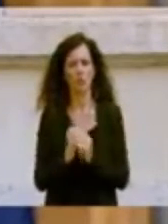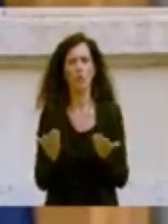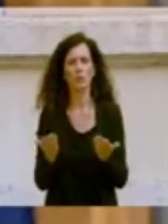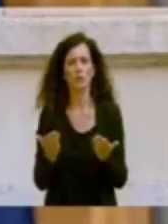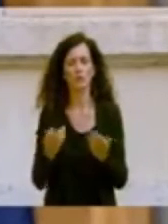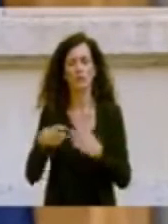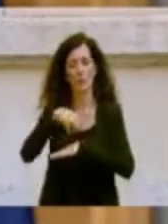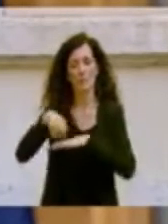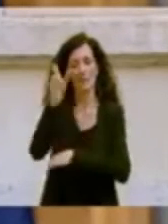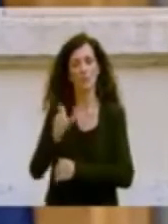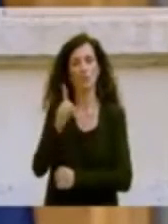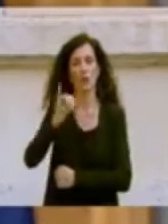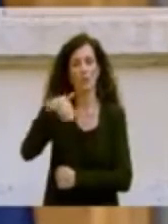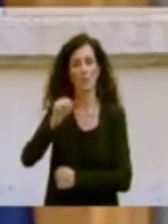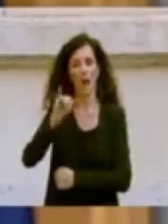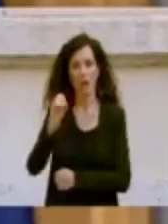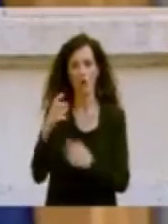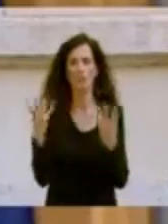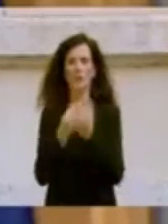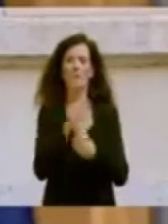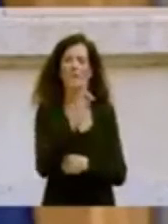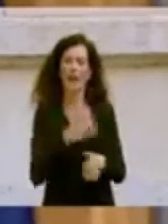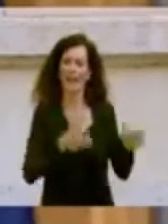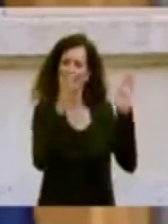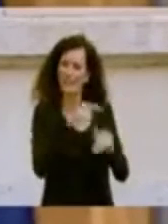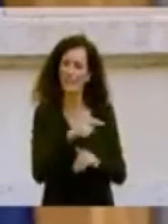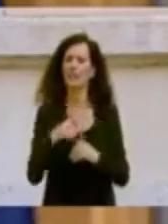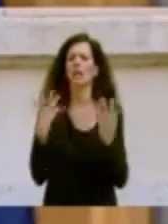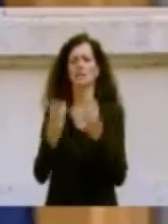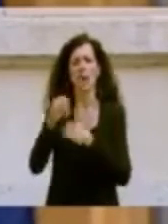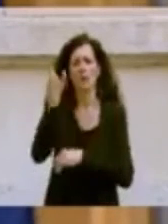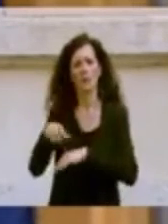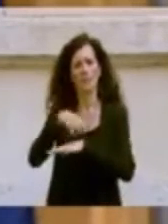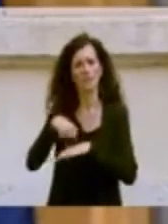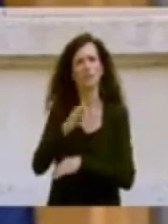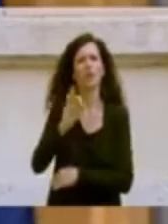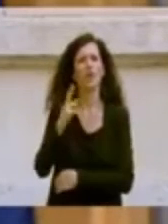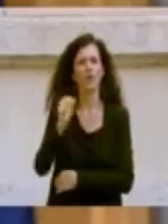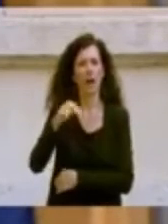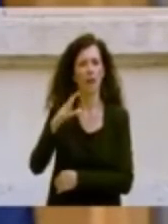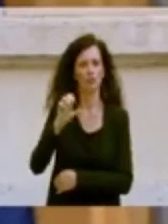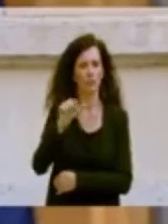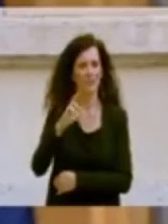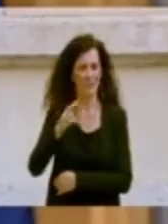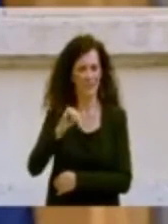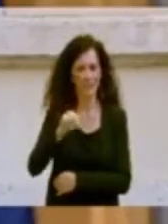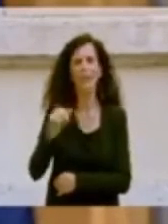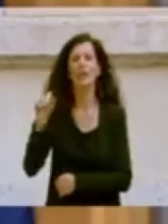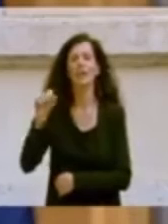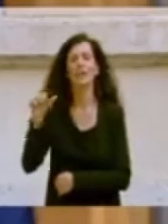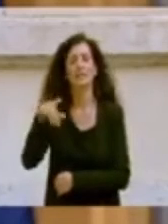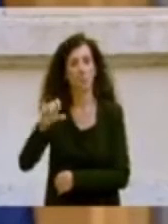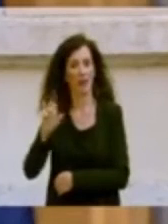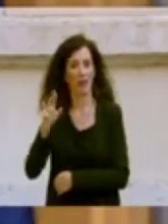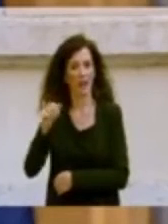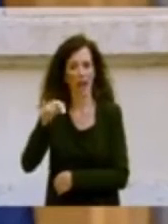Di Maio in particolare con tutta la Farnesina ma anche il ministro Ho citati Franceschini e gli altri Mendola speranza stesso ciascuno per